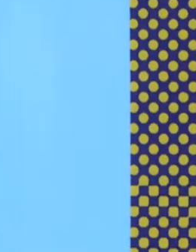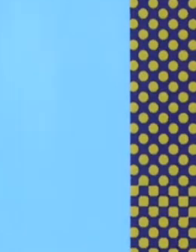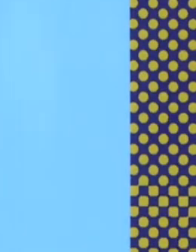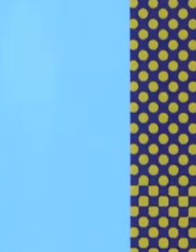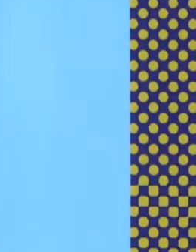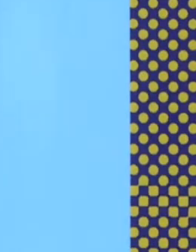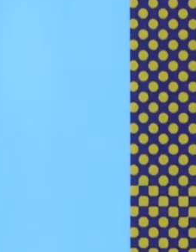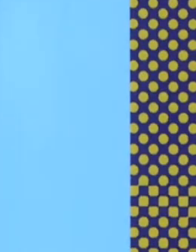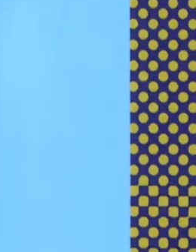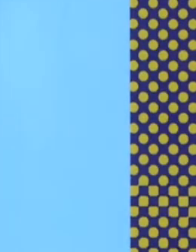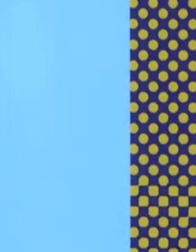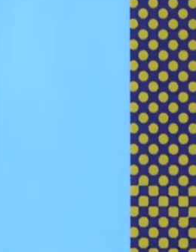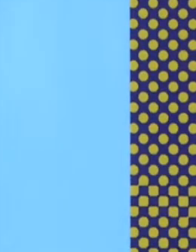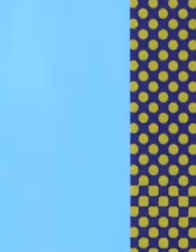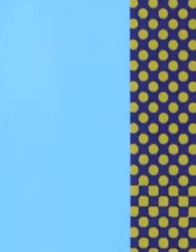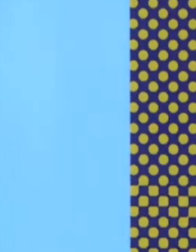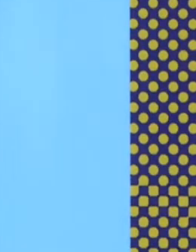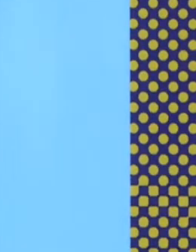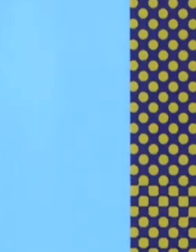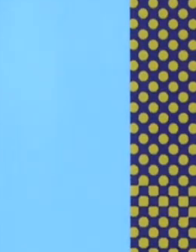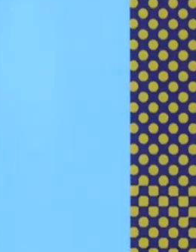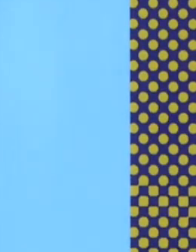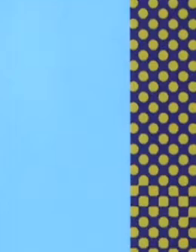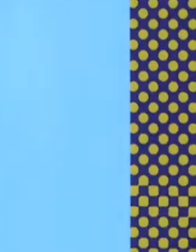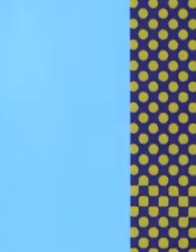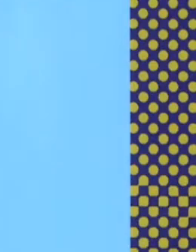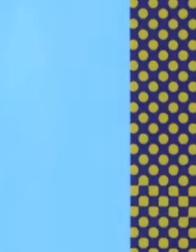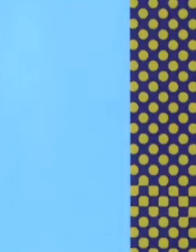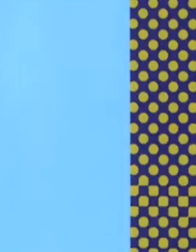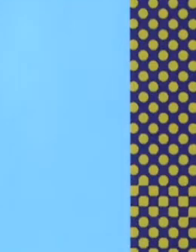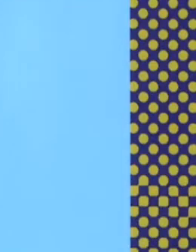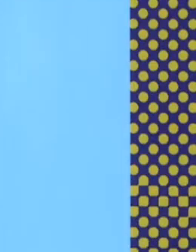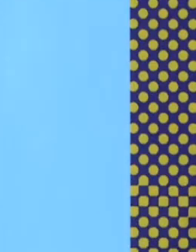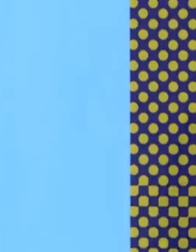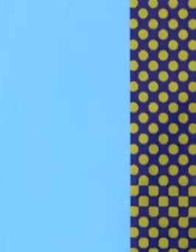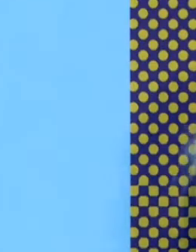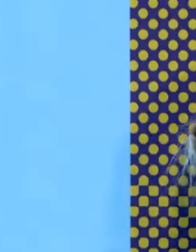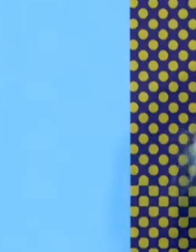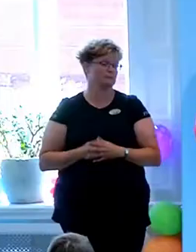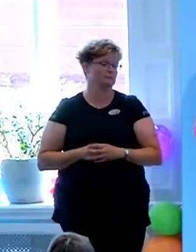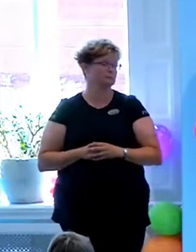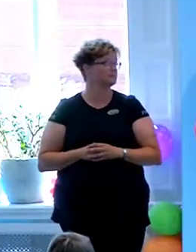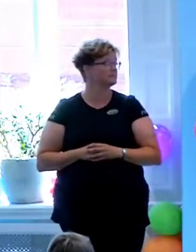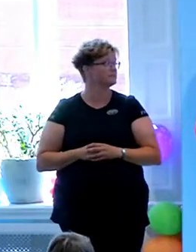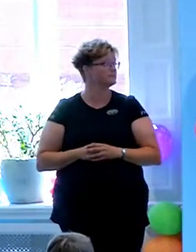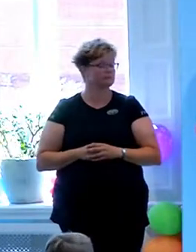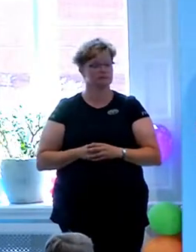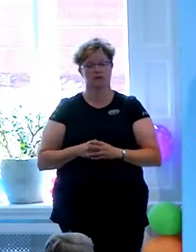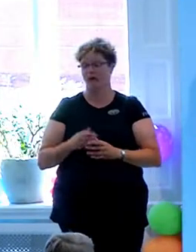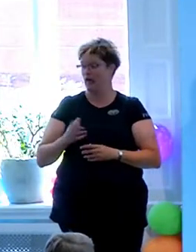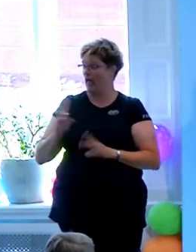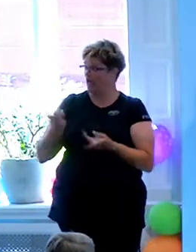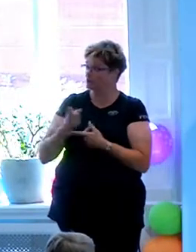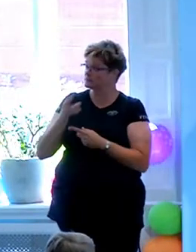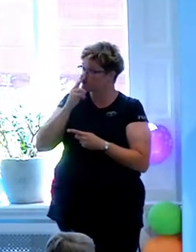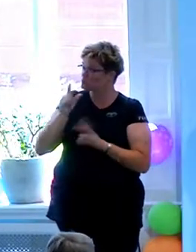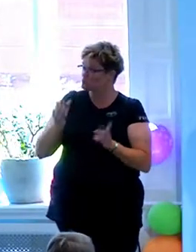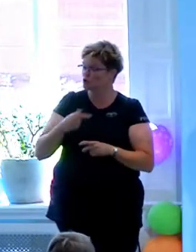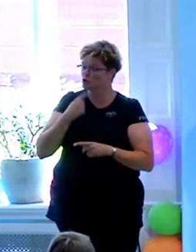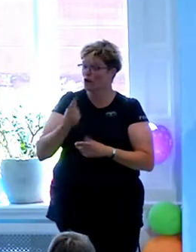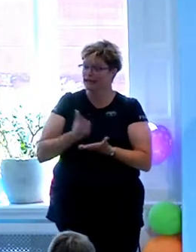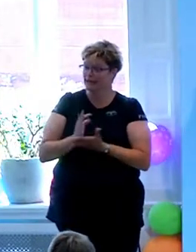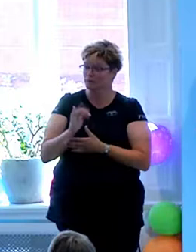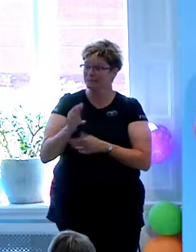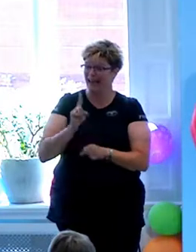här gapet har fått öka, för att vi har ju faktiskt tillåtit det att bli så. Ja. Men ändå att det ser ut så här, du säger i genomsnitt